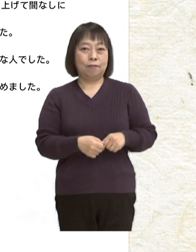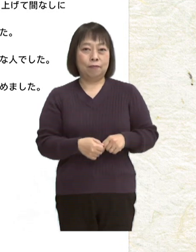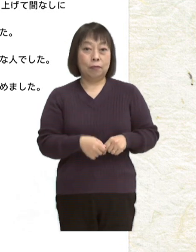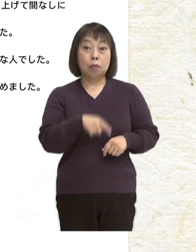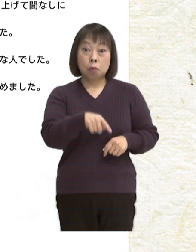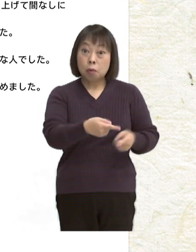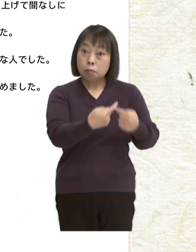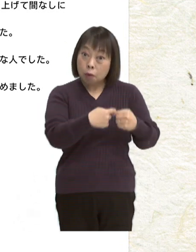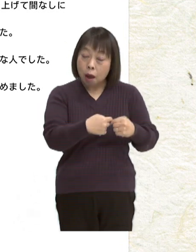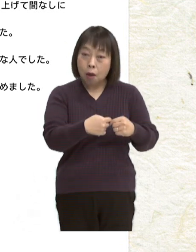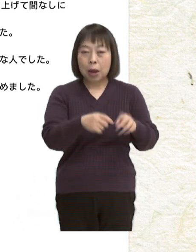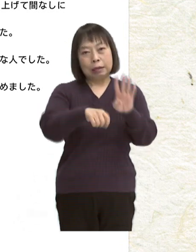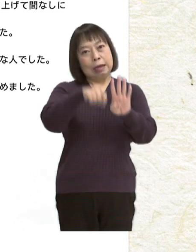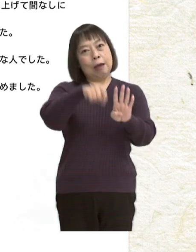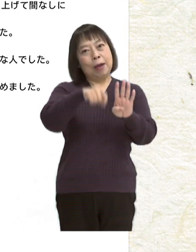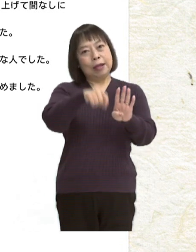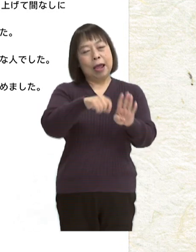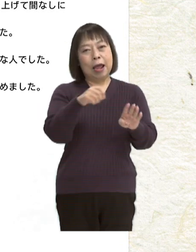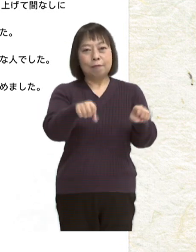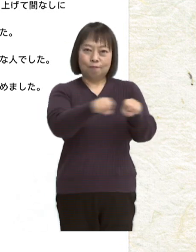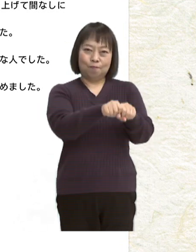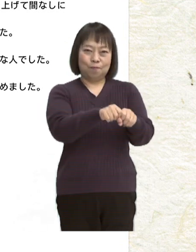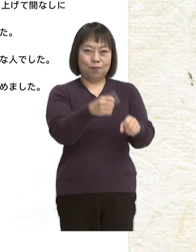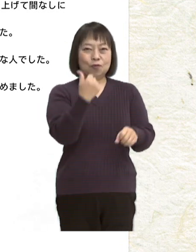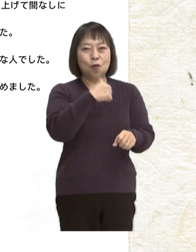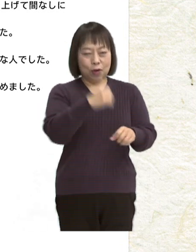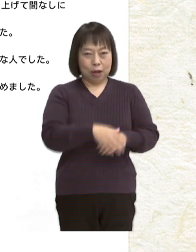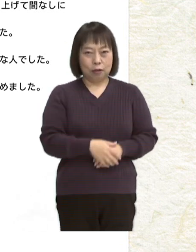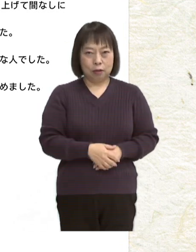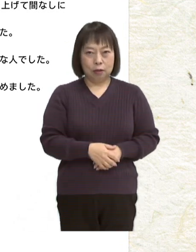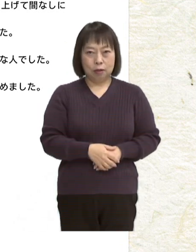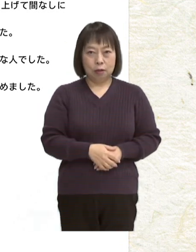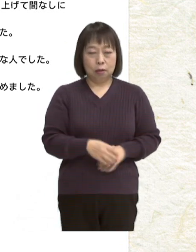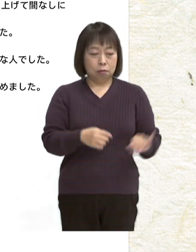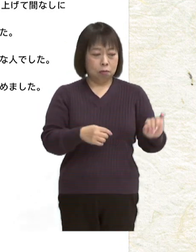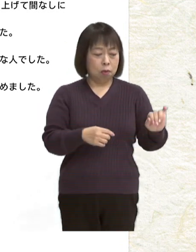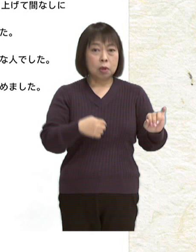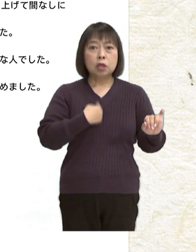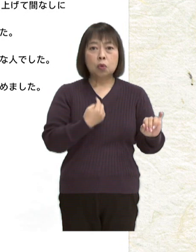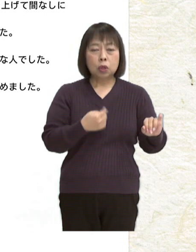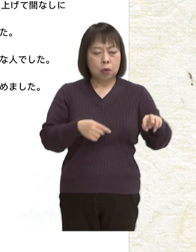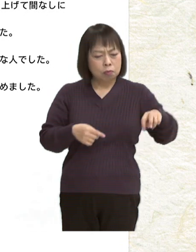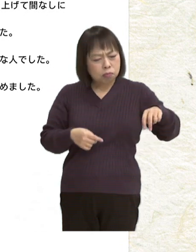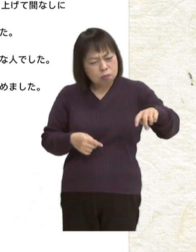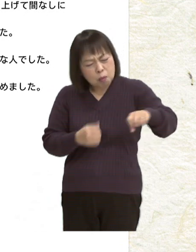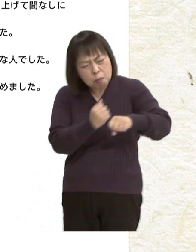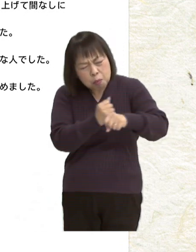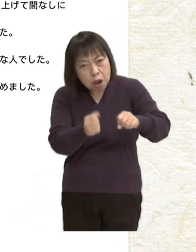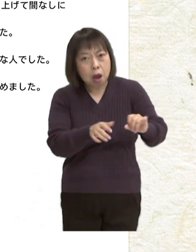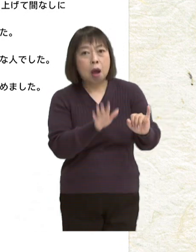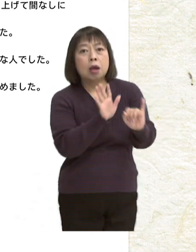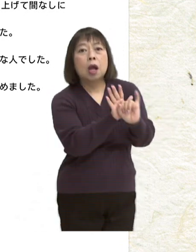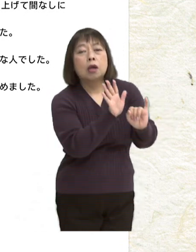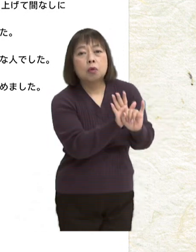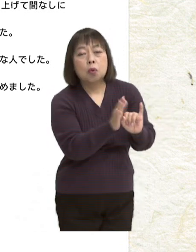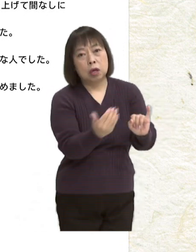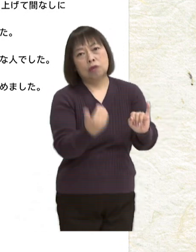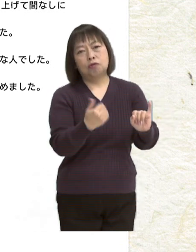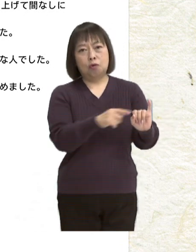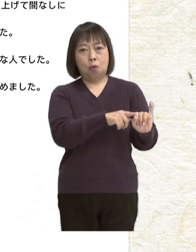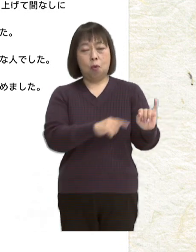ケアマネさんの紹介です。一人では普通に歩けない介助が必要な人でした。